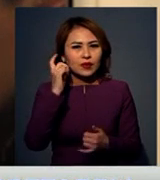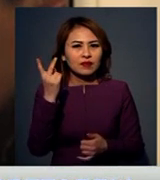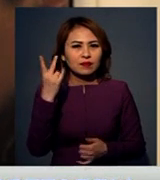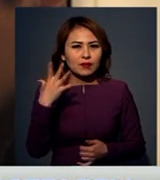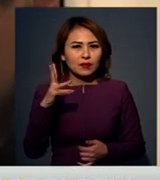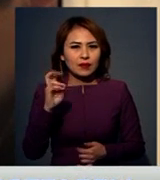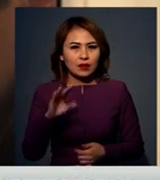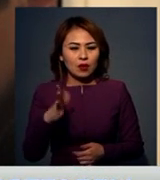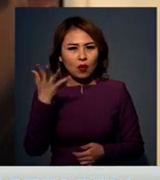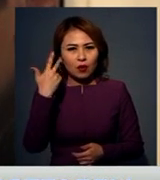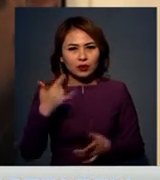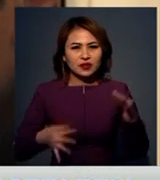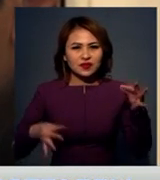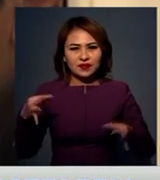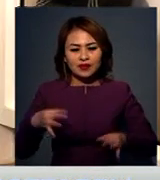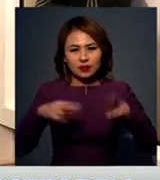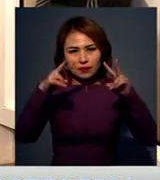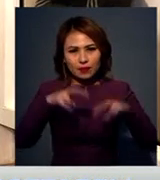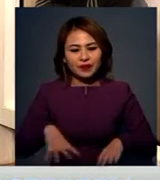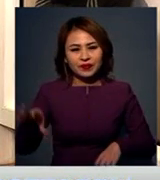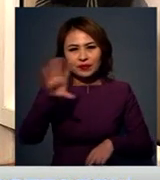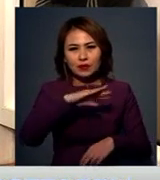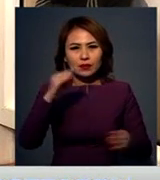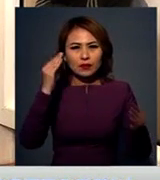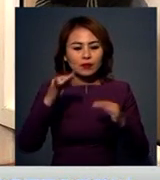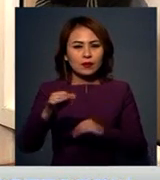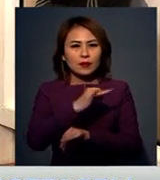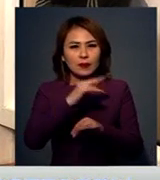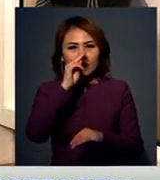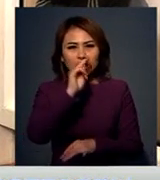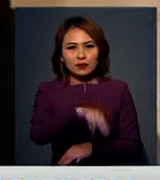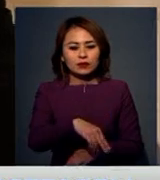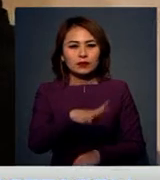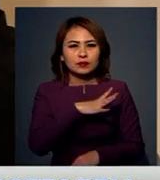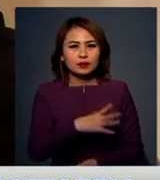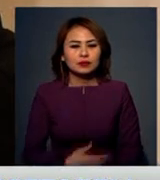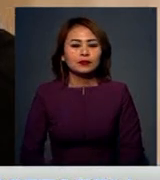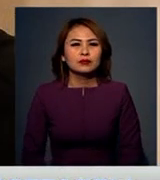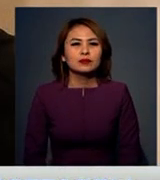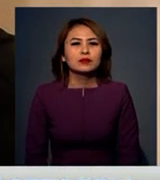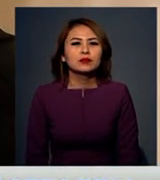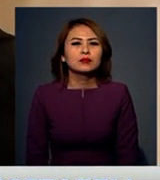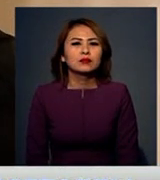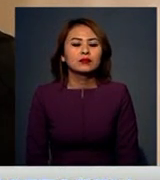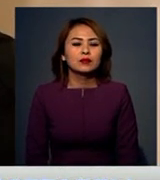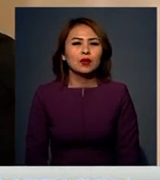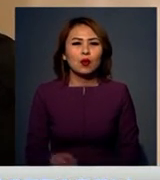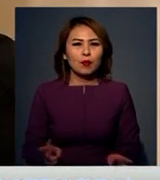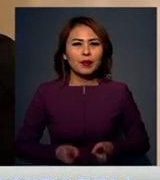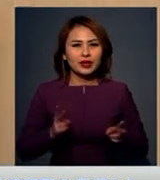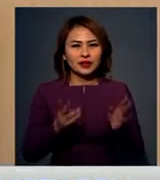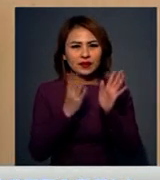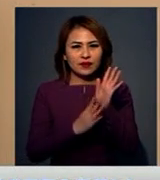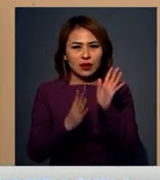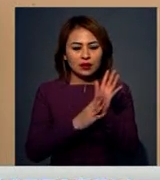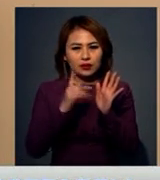25-те. Сот болған оқиғаға қатысты барлық мән-жайларды баяндай келе айыпталушыға үкім шығарды. Ғариф Нұрланұлының қылмыстық кодексінің 99-ба